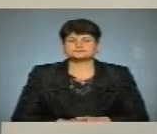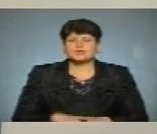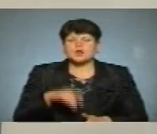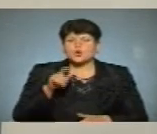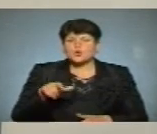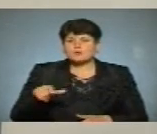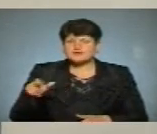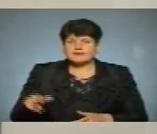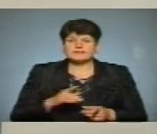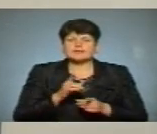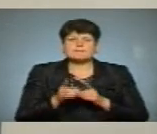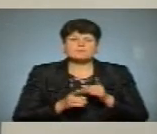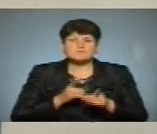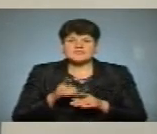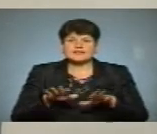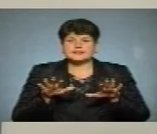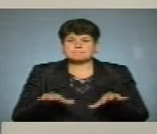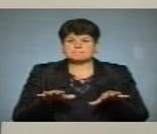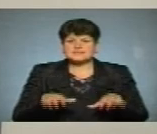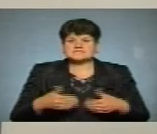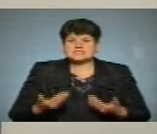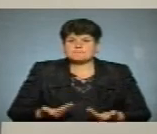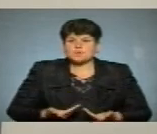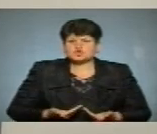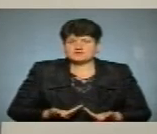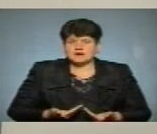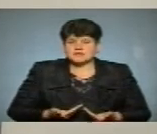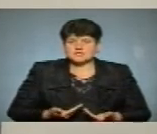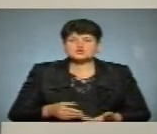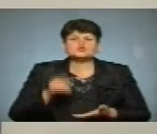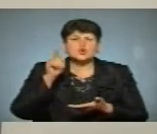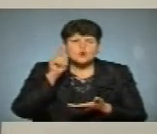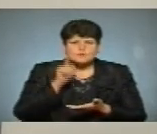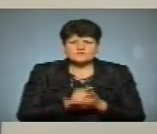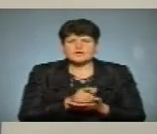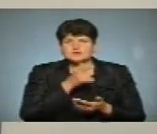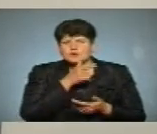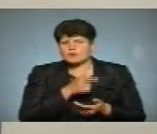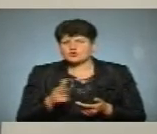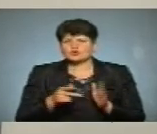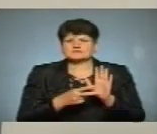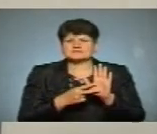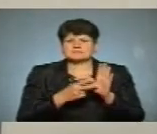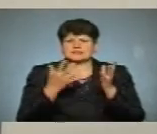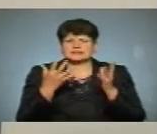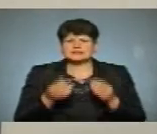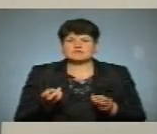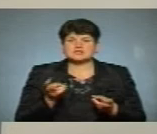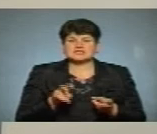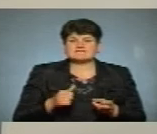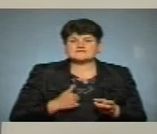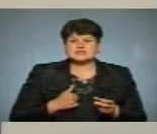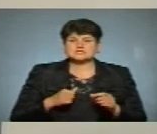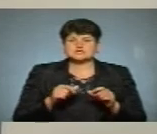Громадяни, які поміняли місце проживання, зобов'язані протягом 7 днів з'явитися в військомат, де